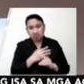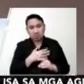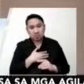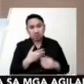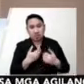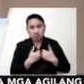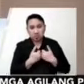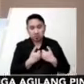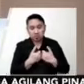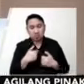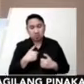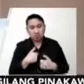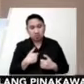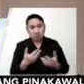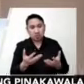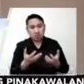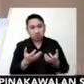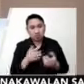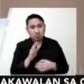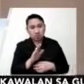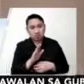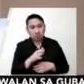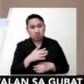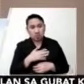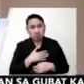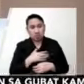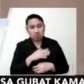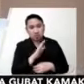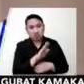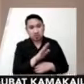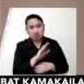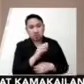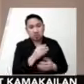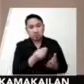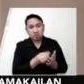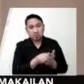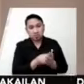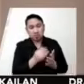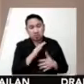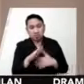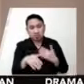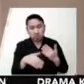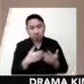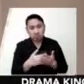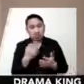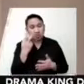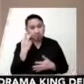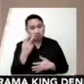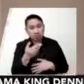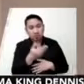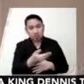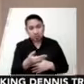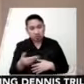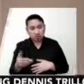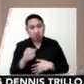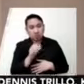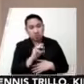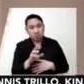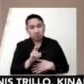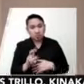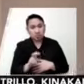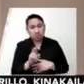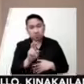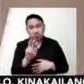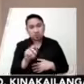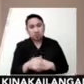gusto ko po siya si Chloe po may sarili po siyang income lahat po ng nakikita niyung gamit o yung pagtravel niya kung saan-saan